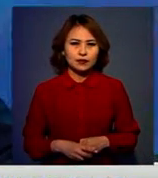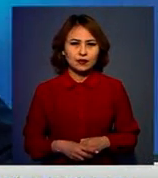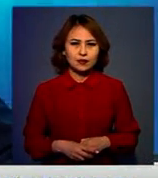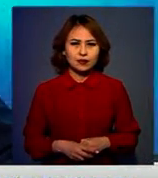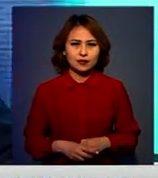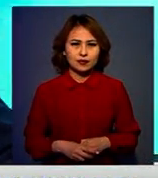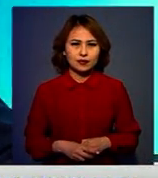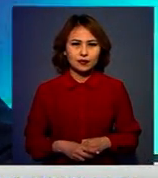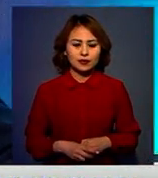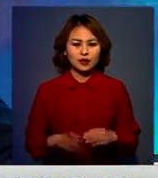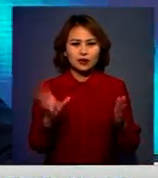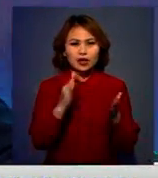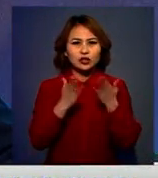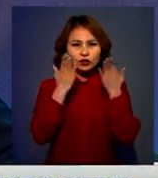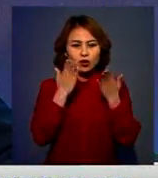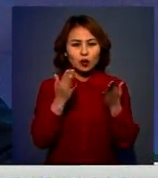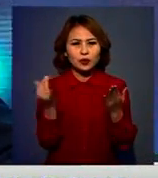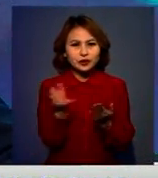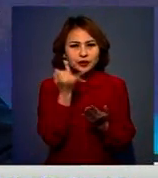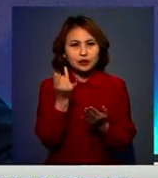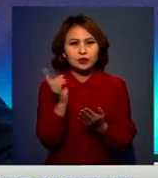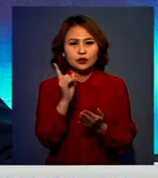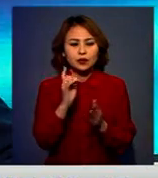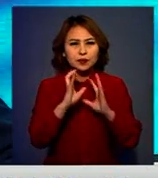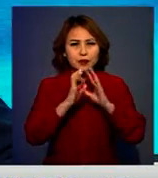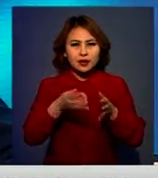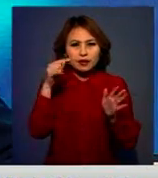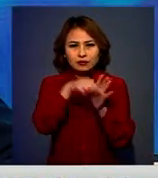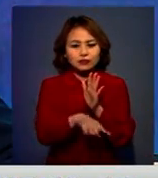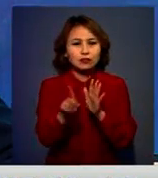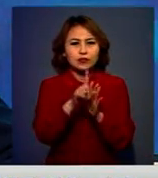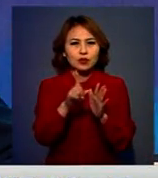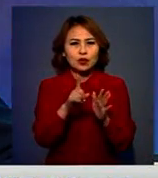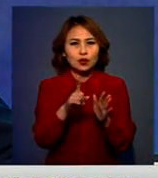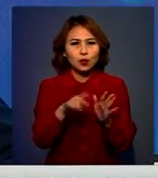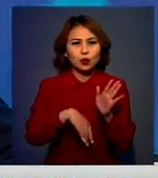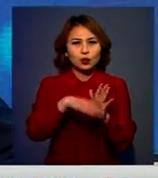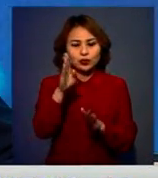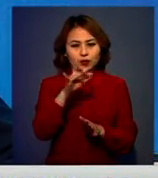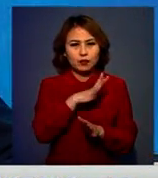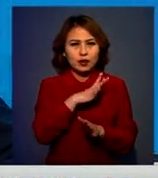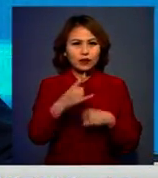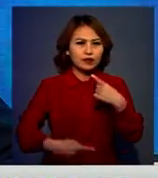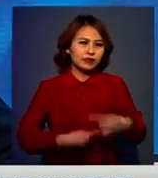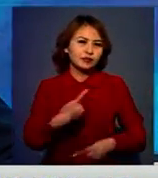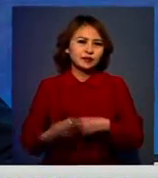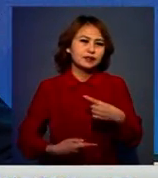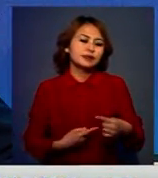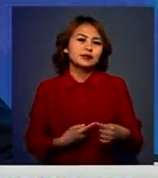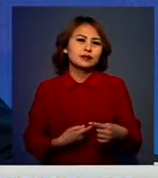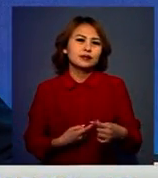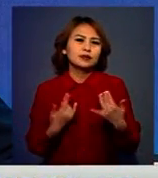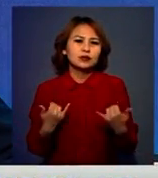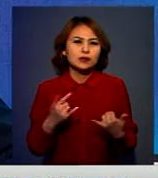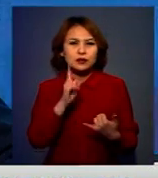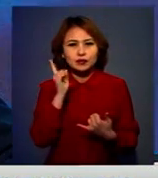көзқарақты оқырмандарға одан сайын жаңа кітап әлеммен жақындастыра түсу және өскелең ұрпақты,